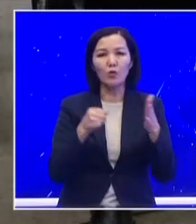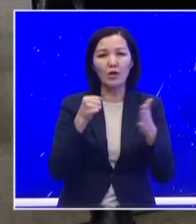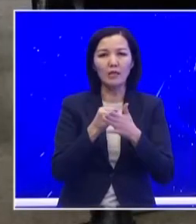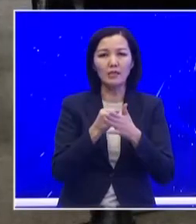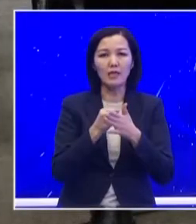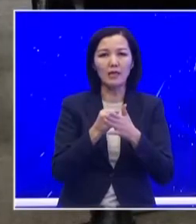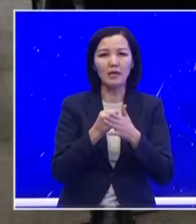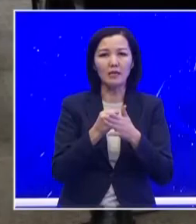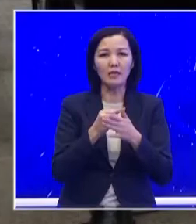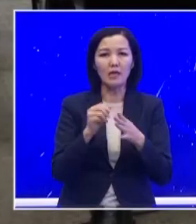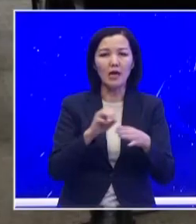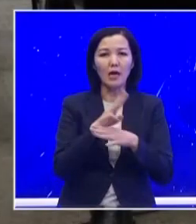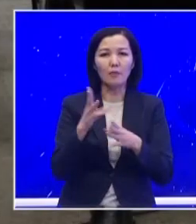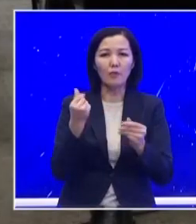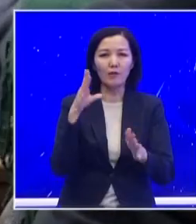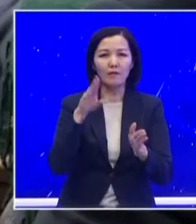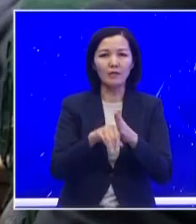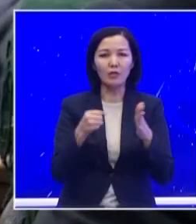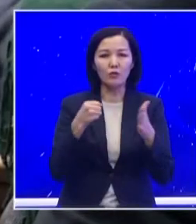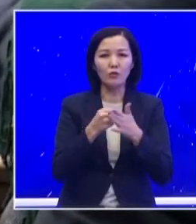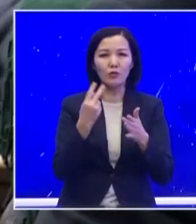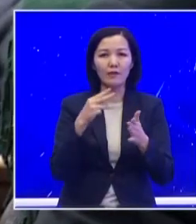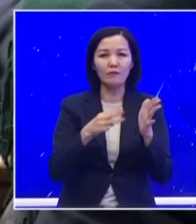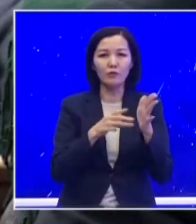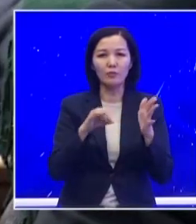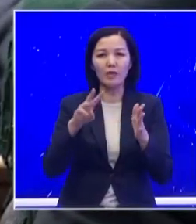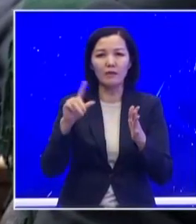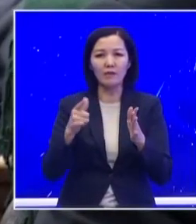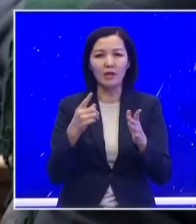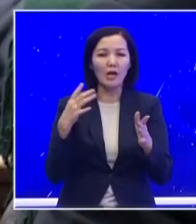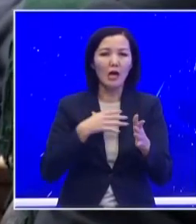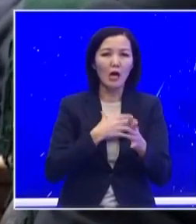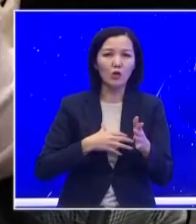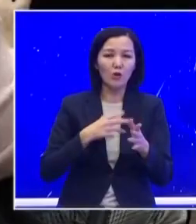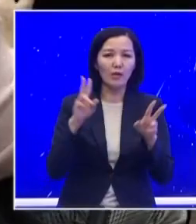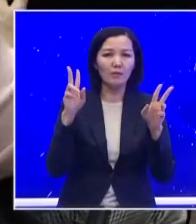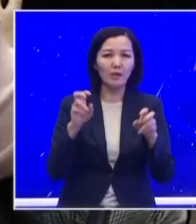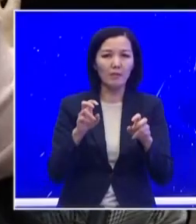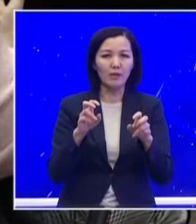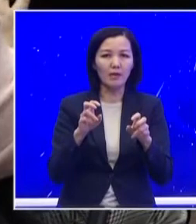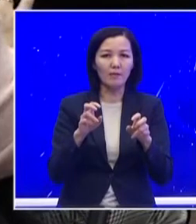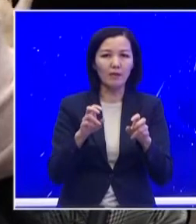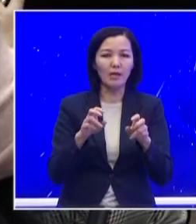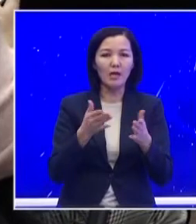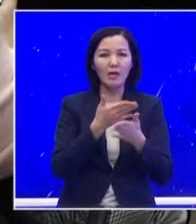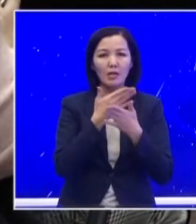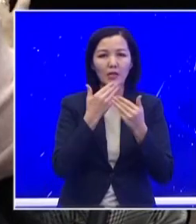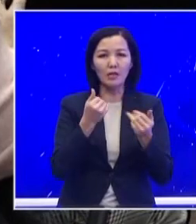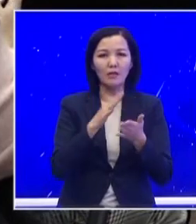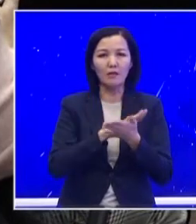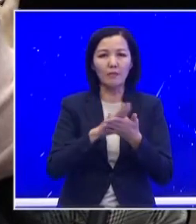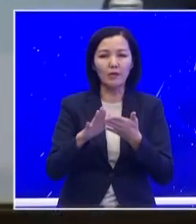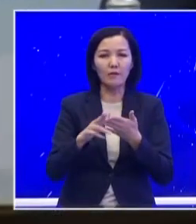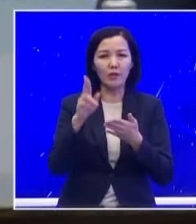ожидается довести объем инвестиций до 28 миллиардов тенге. Одна из актуальных проблем региона – это отсутствие питьевой воды и